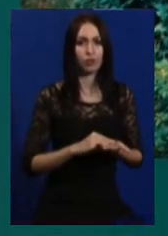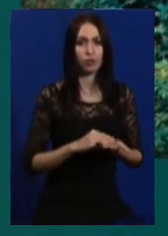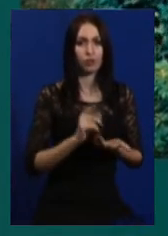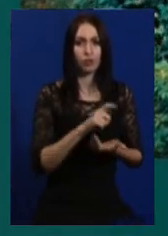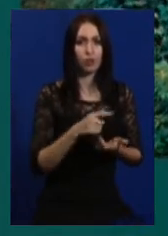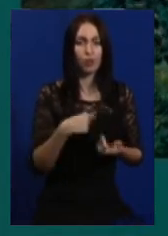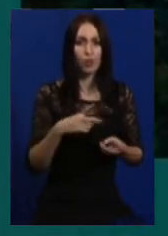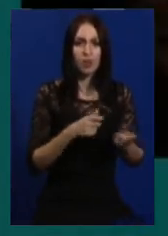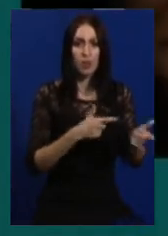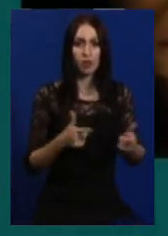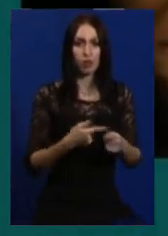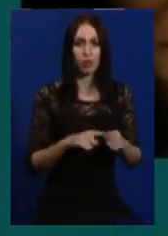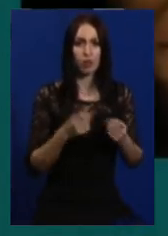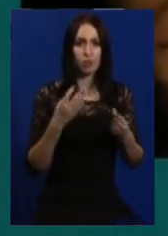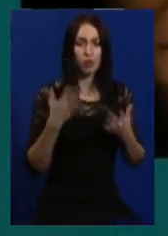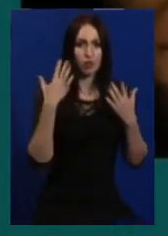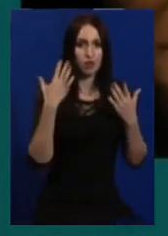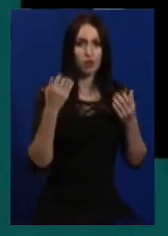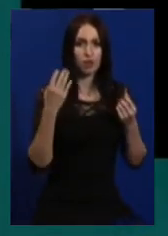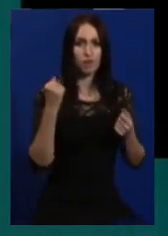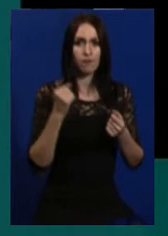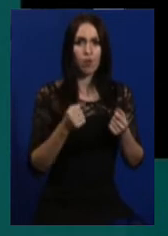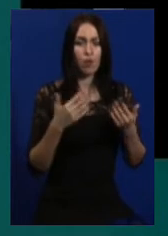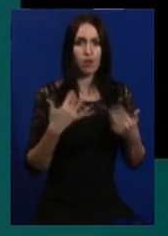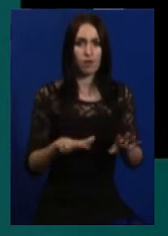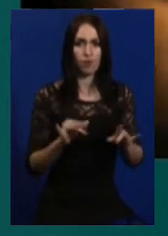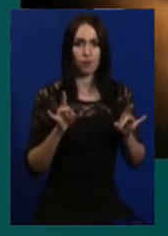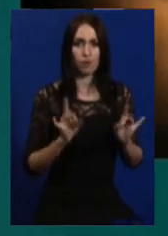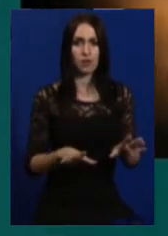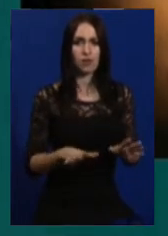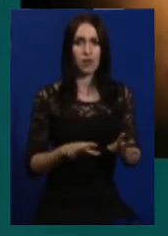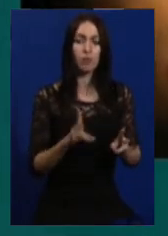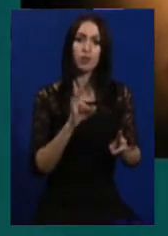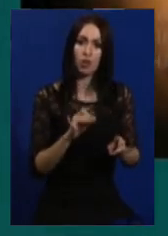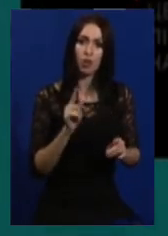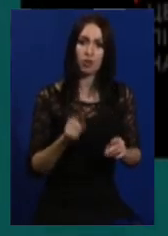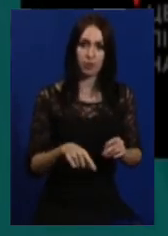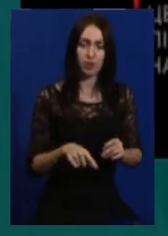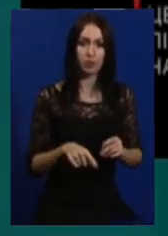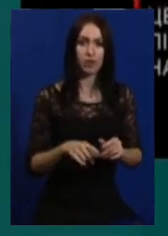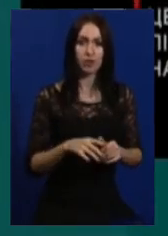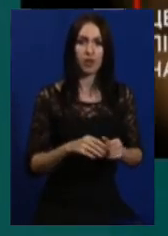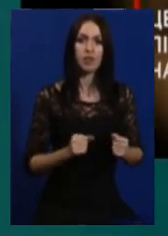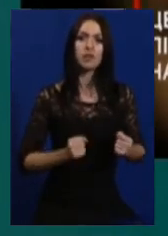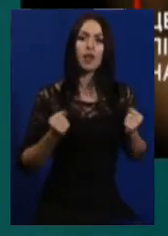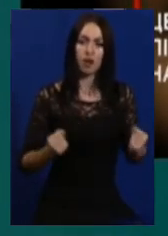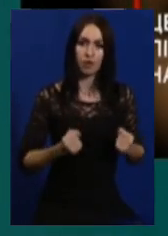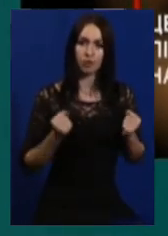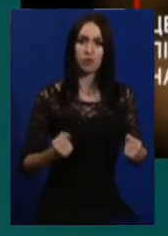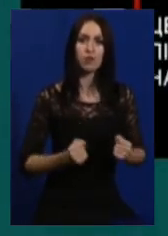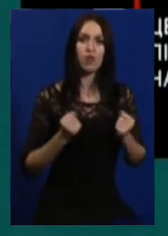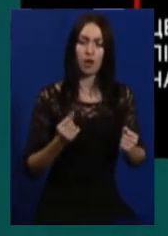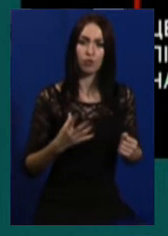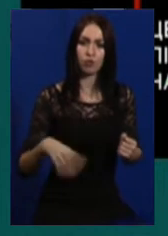всему все это свалилось на голову очень внезапно но тем ни менее стараются стараются все